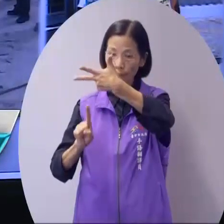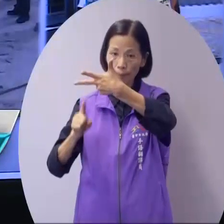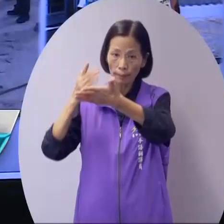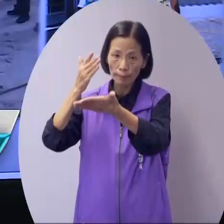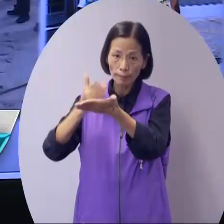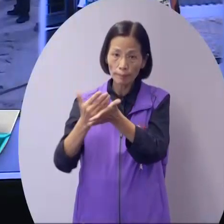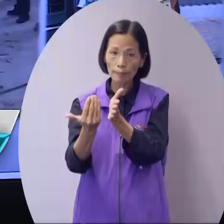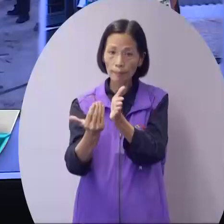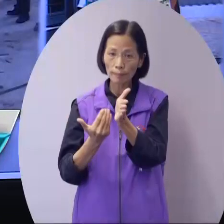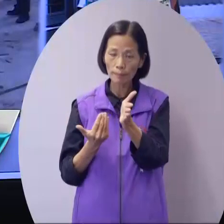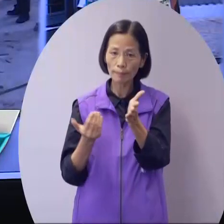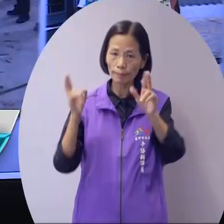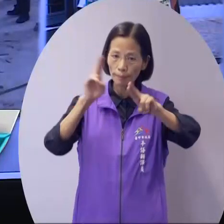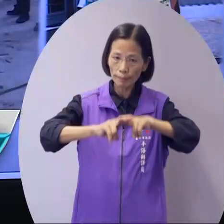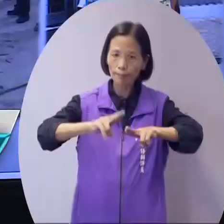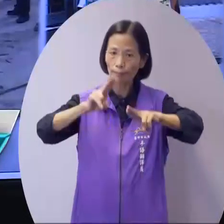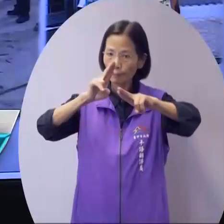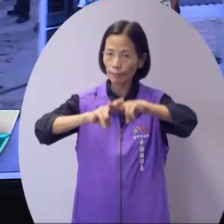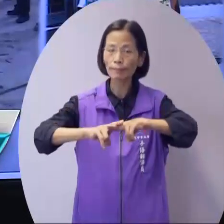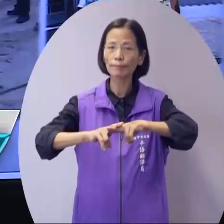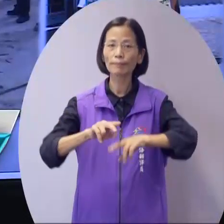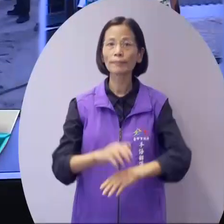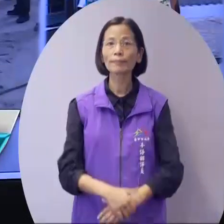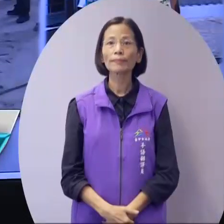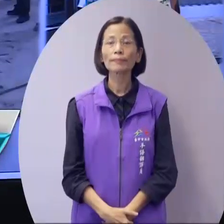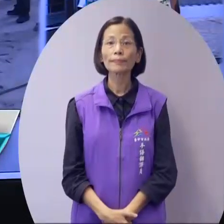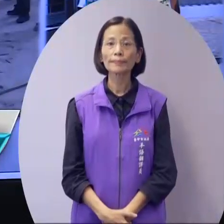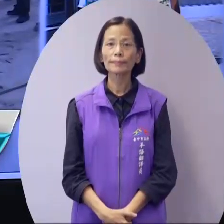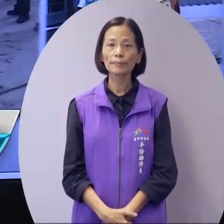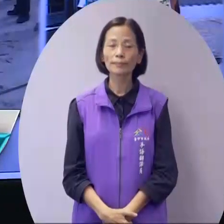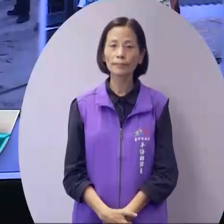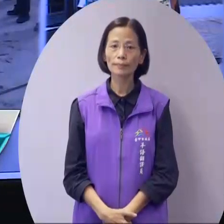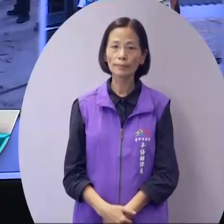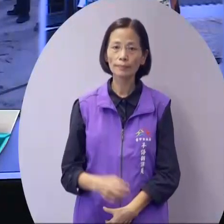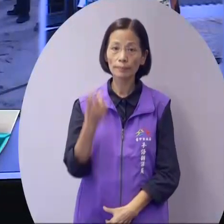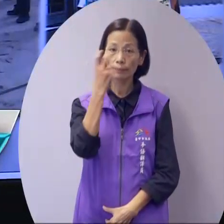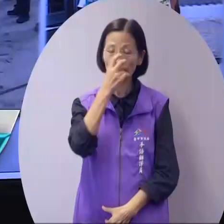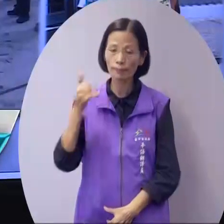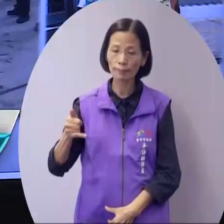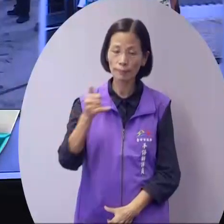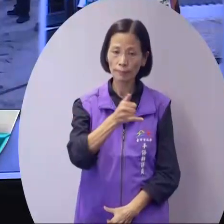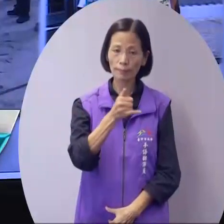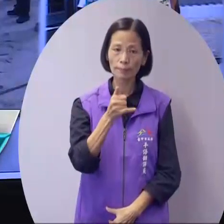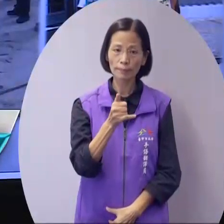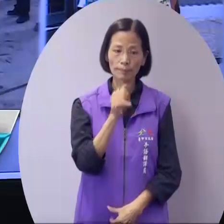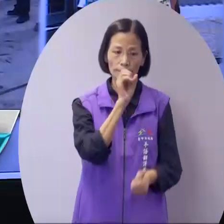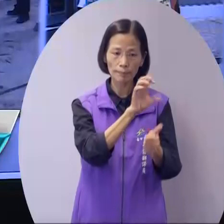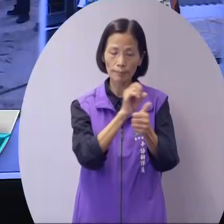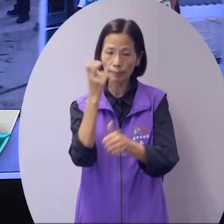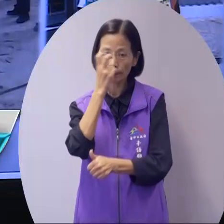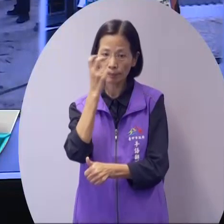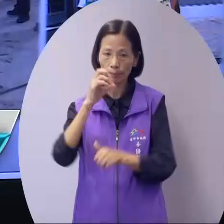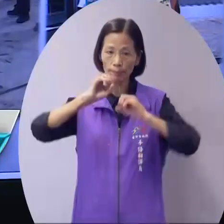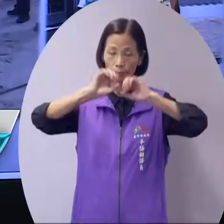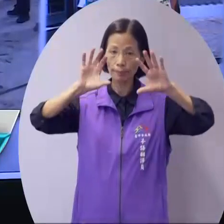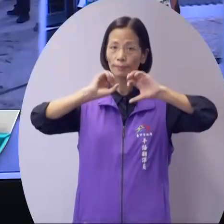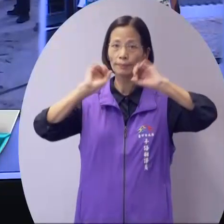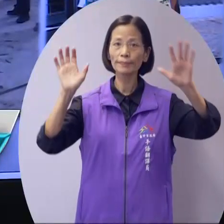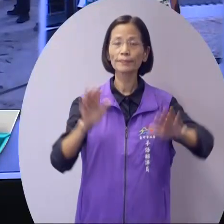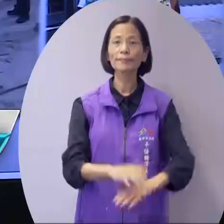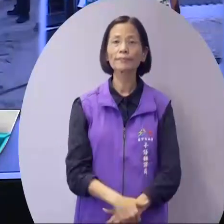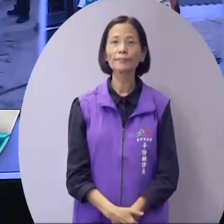止都还是进行封闭。派巡佐员加强周边的巡检及先导工作。